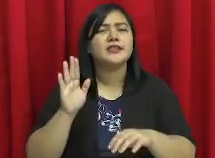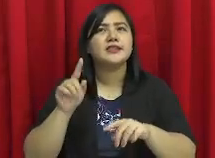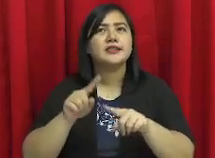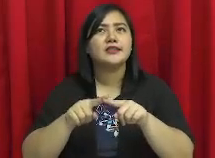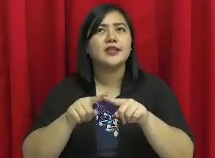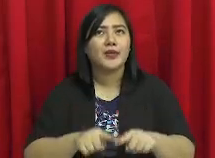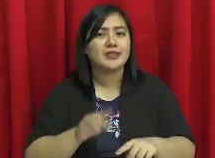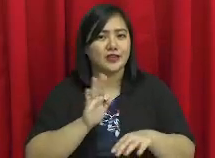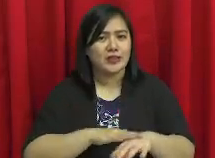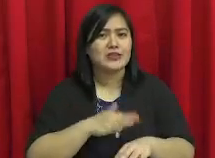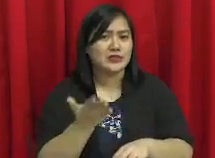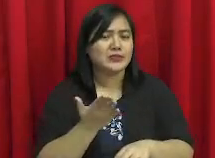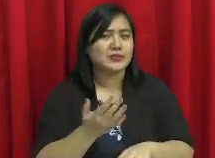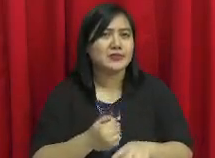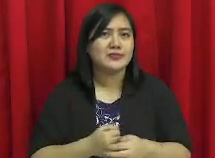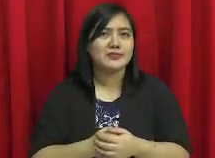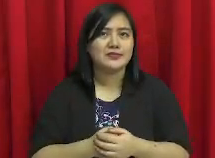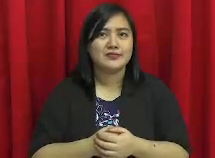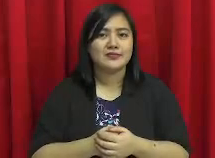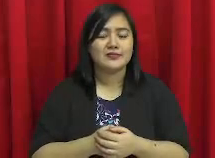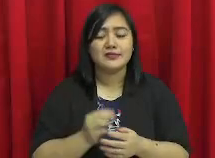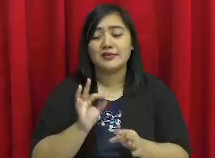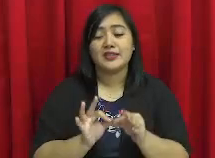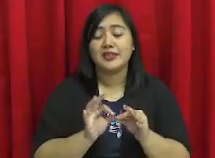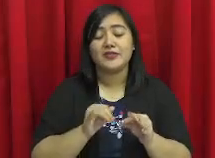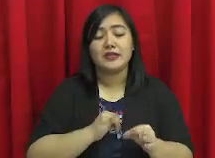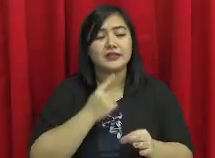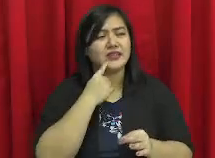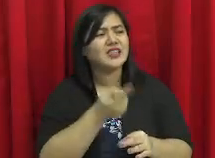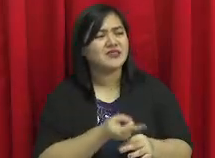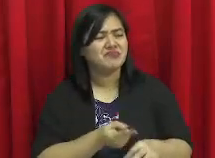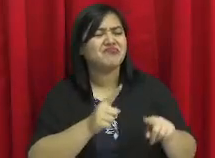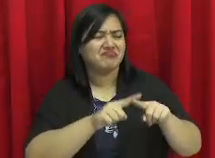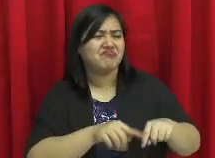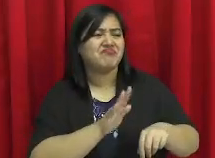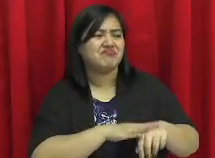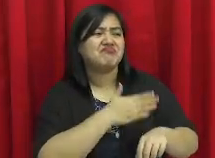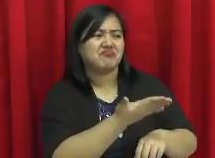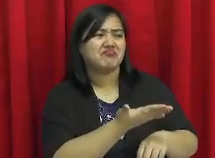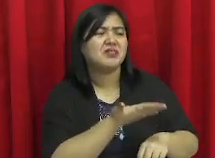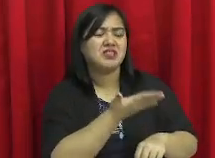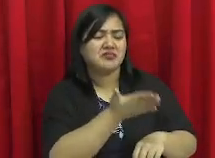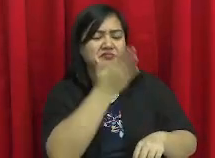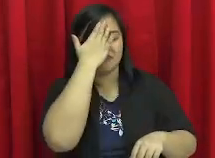Atay na. Pag ang sinagot ko sa kanya, bahala ka na, alam mo naman na rin yan.